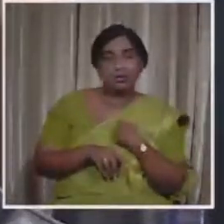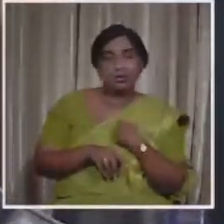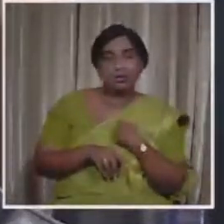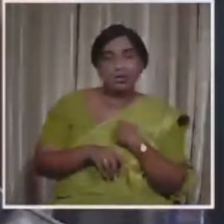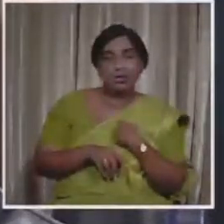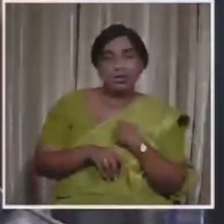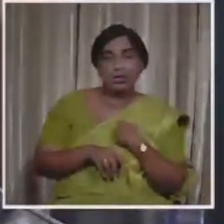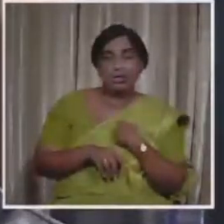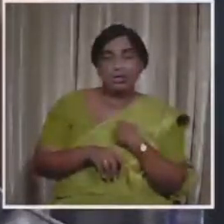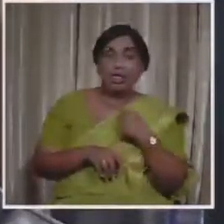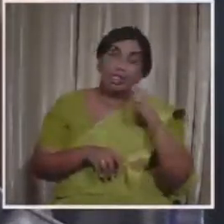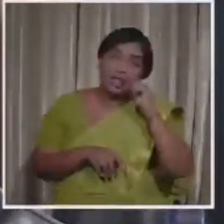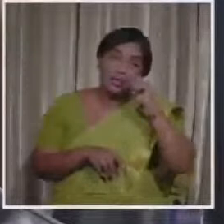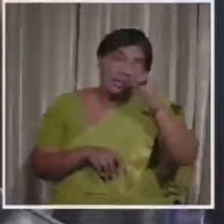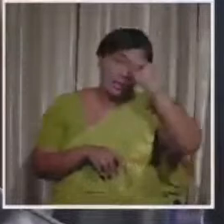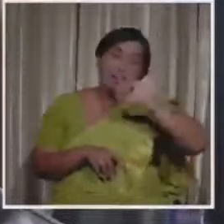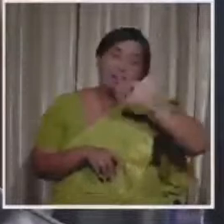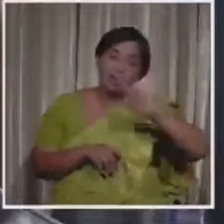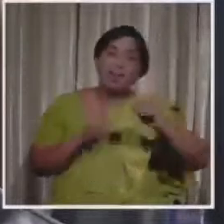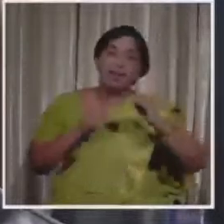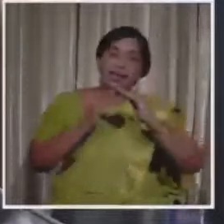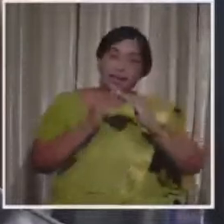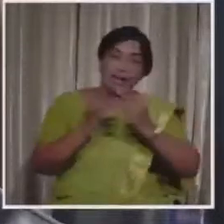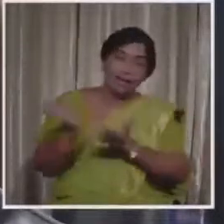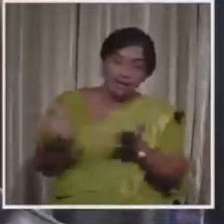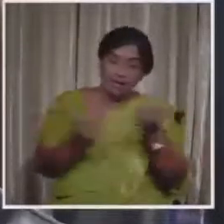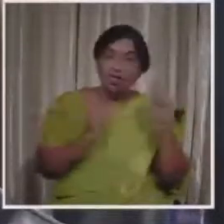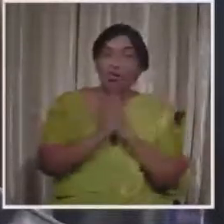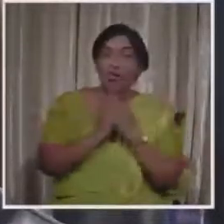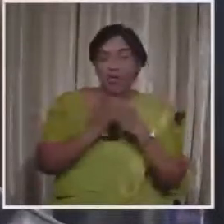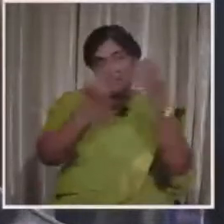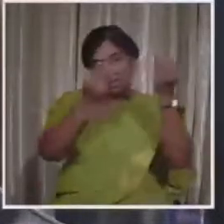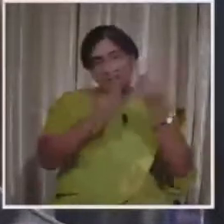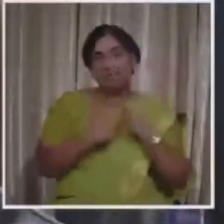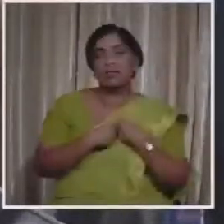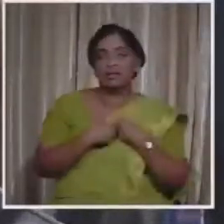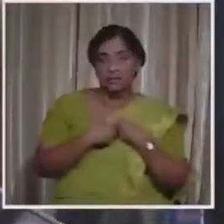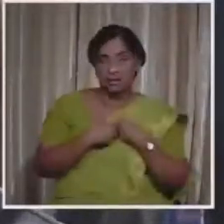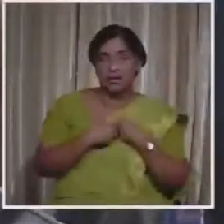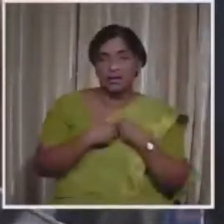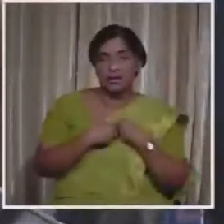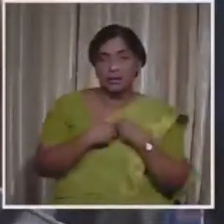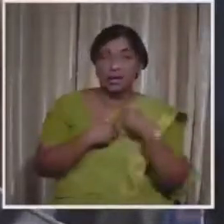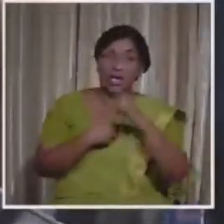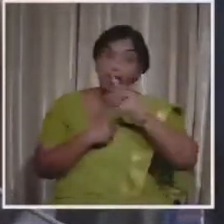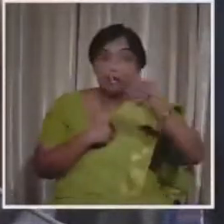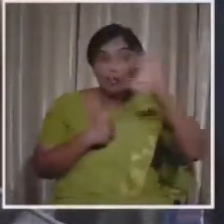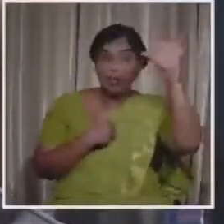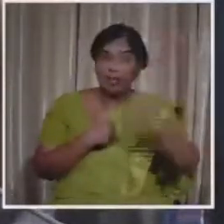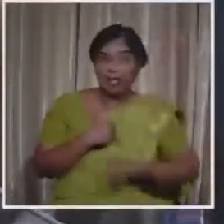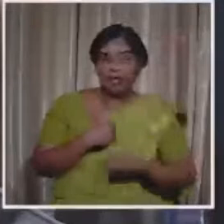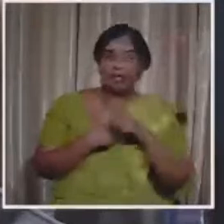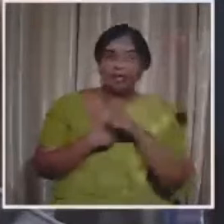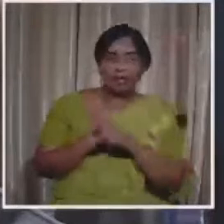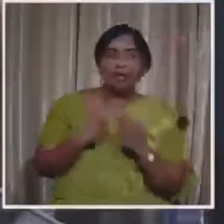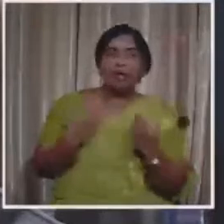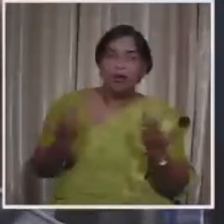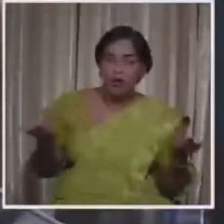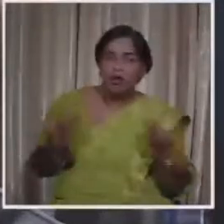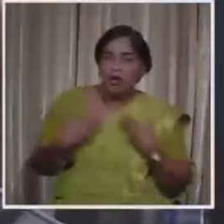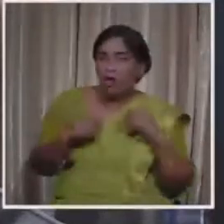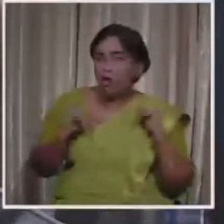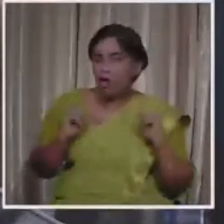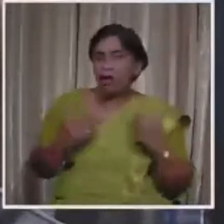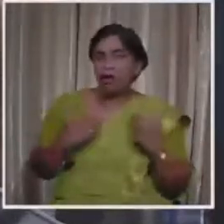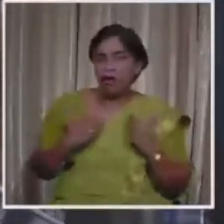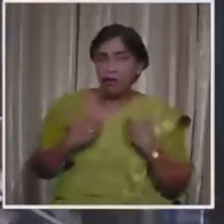තාත්තේ මාමලාට කියන්න මේ ගෙදරෙන් අරන් ගිය මගේ පොත් ටික ගෙනත් දෙන්න කියලා. ඔයා කිව්වොත් ඒවා ගෙනත් දෙයි කියලා. අපි කොහොමද කරු